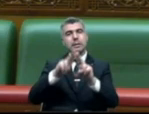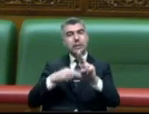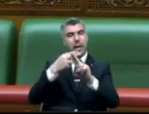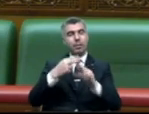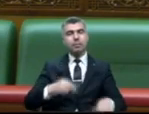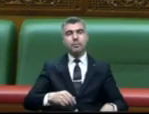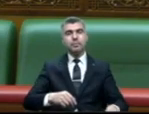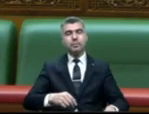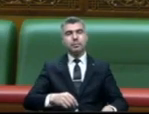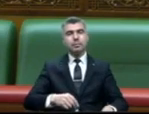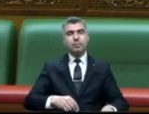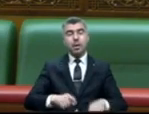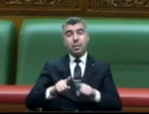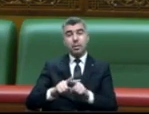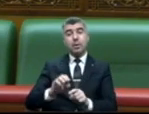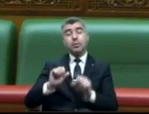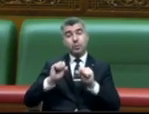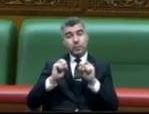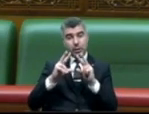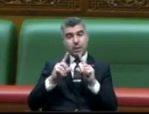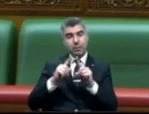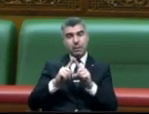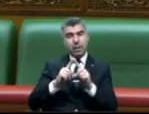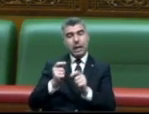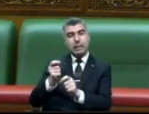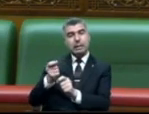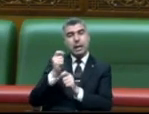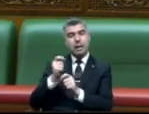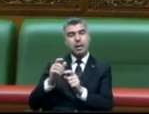ديالكم. فعلا أن القطاع ديال الصيد البحري استفاد كثير من المخطط